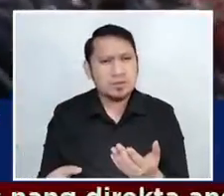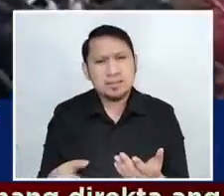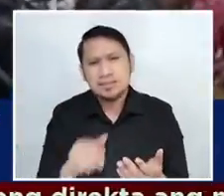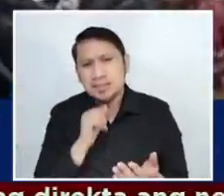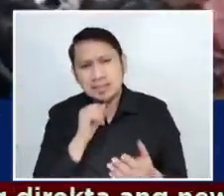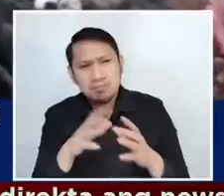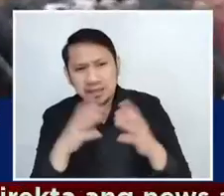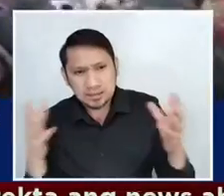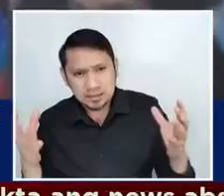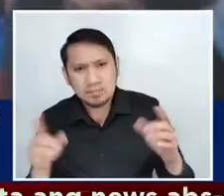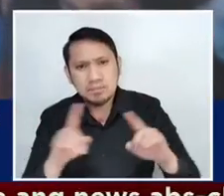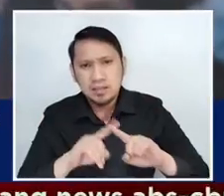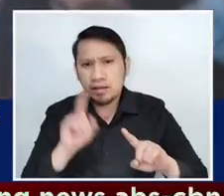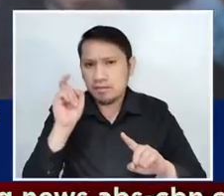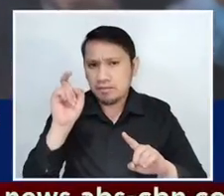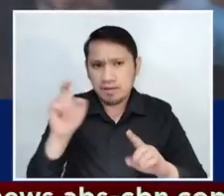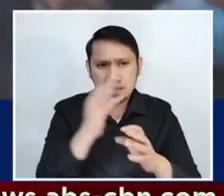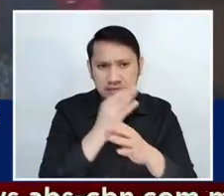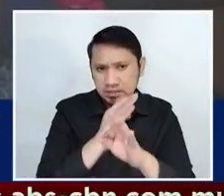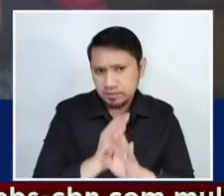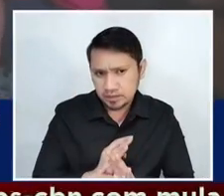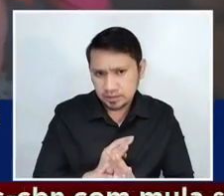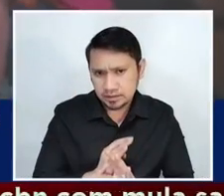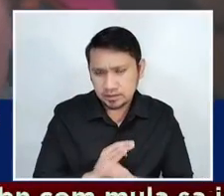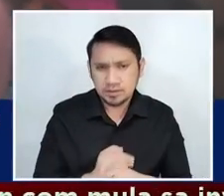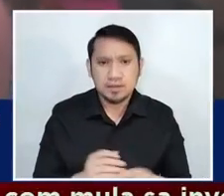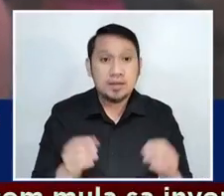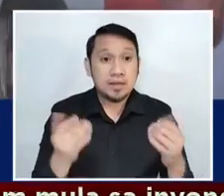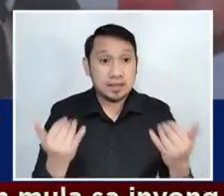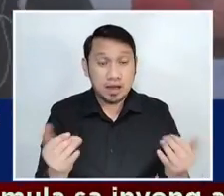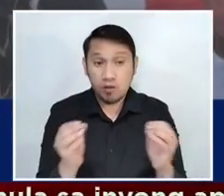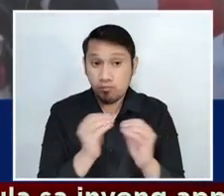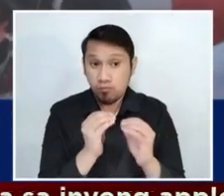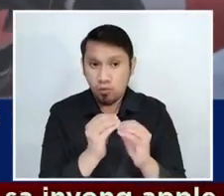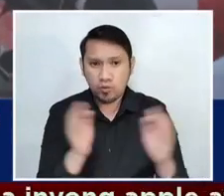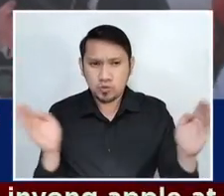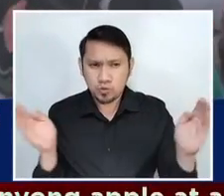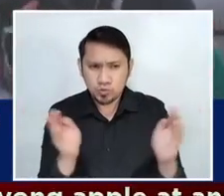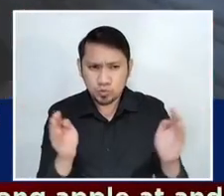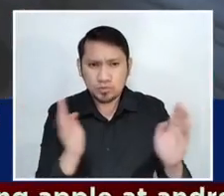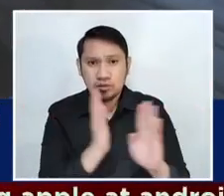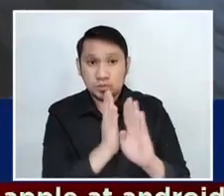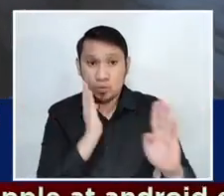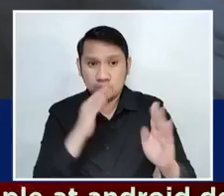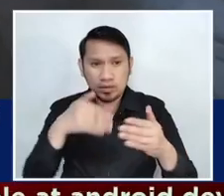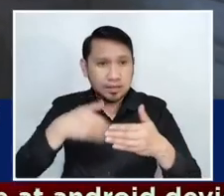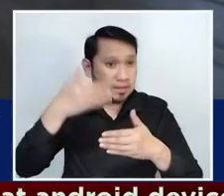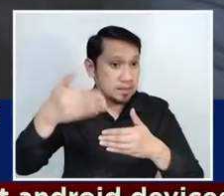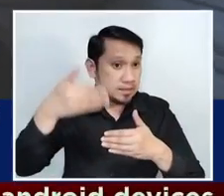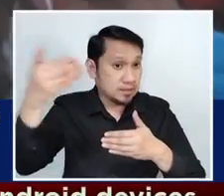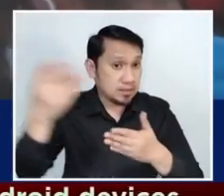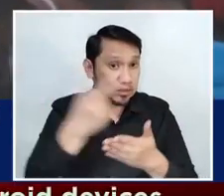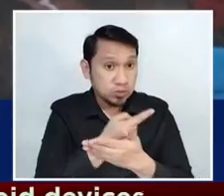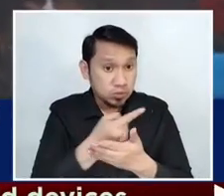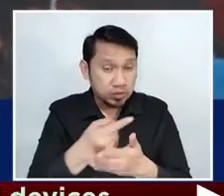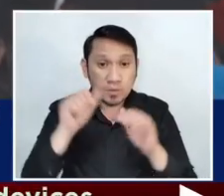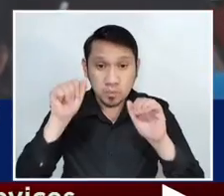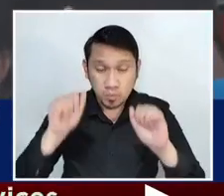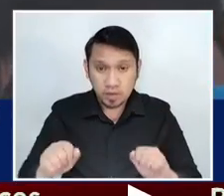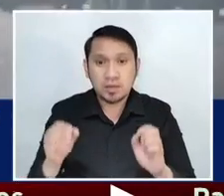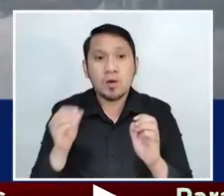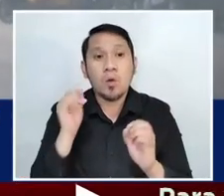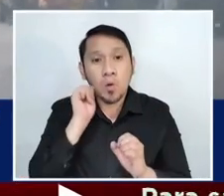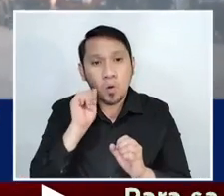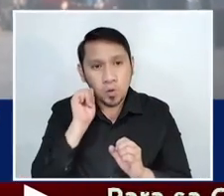at naayos din naman. Para mas ubikli at maging mas maayos pa ang pila sa mga susunod na linggo, posibleng maging mas madalas